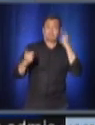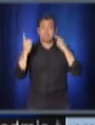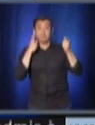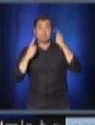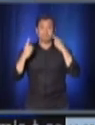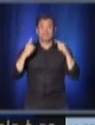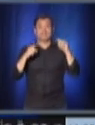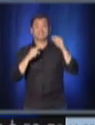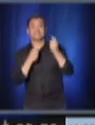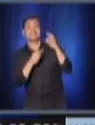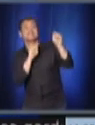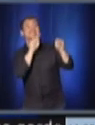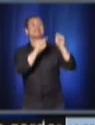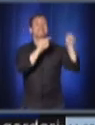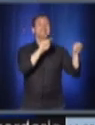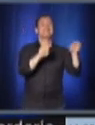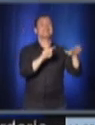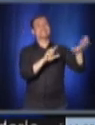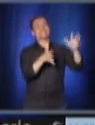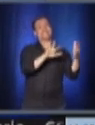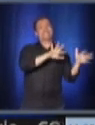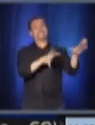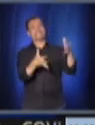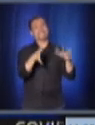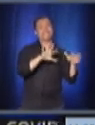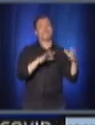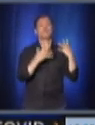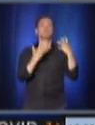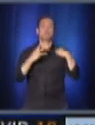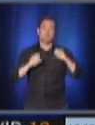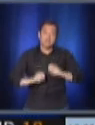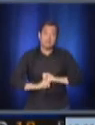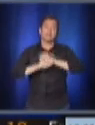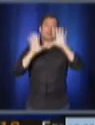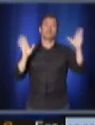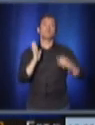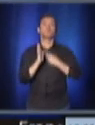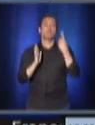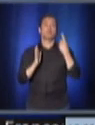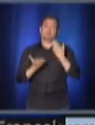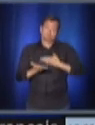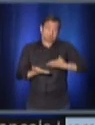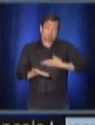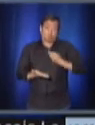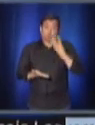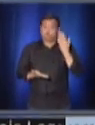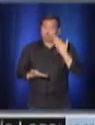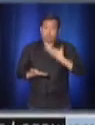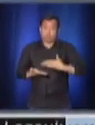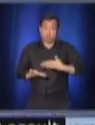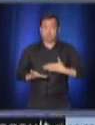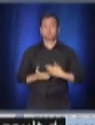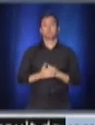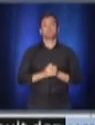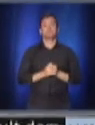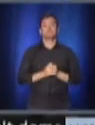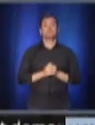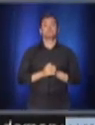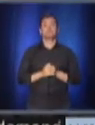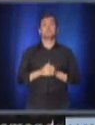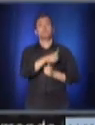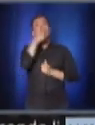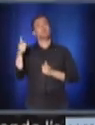donc, on va être en mesure de vous revenir, mais on veut que ça soit clarifié dans les prochains jours. Okay. Je vais juste vous poser une autre question. Là, avec l'arrivée